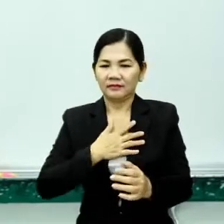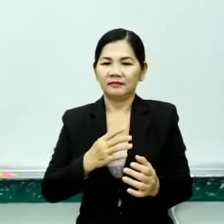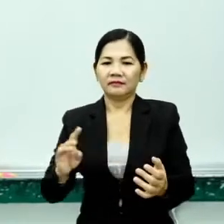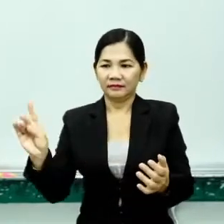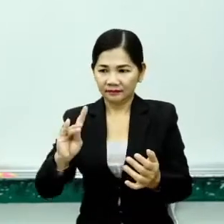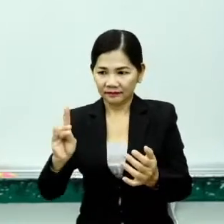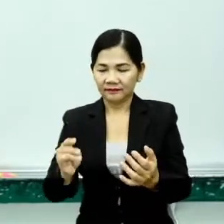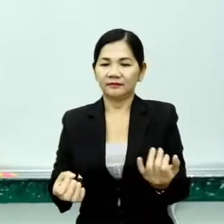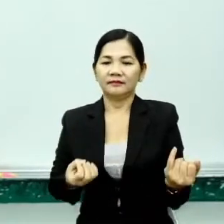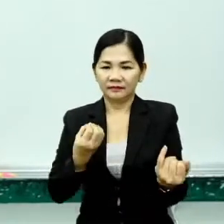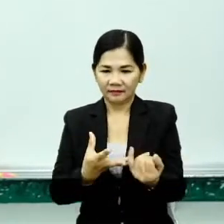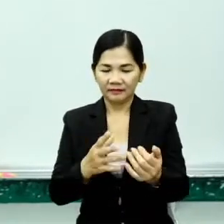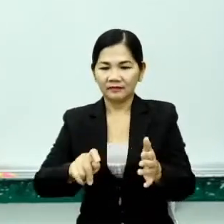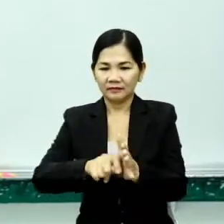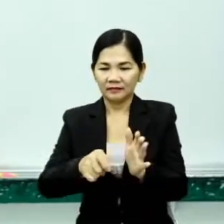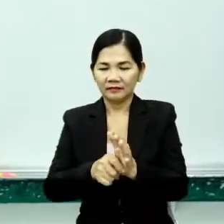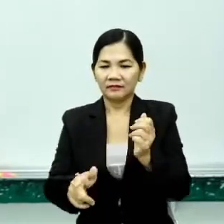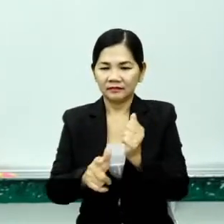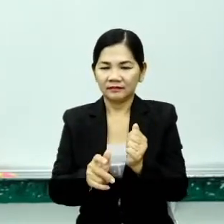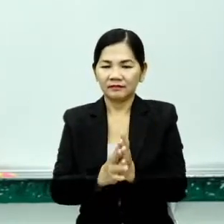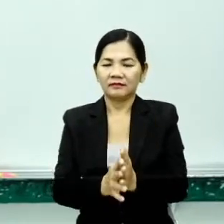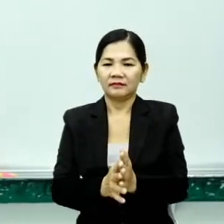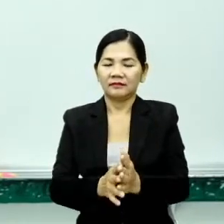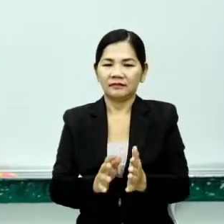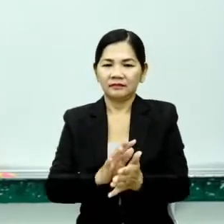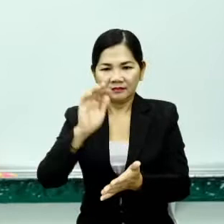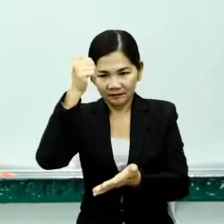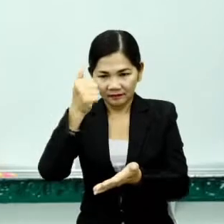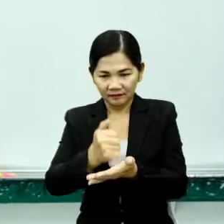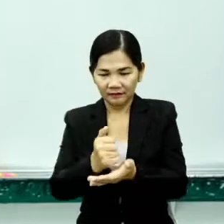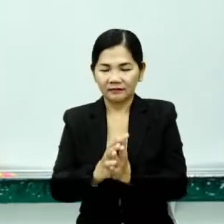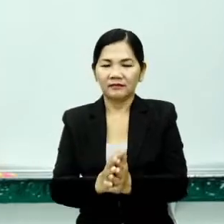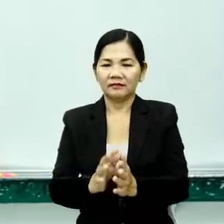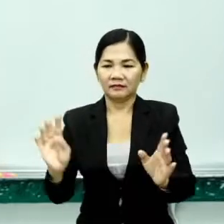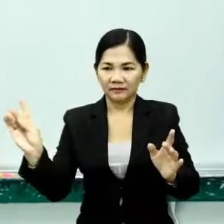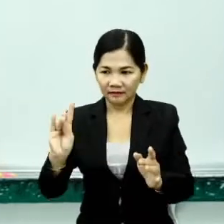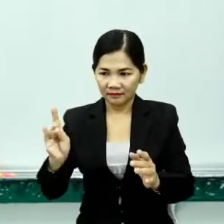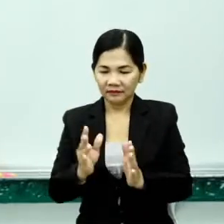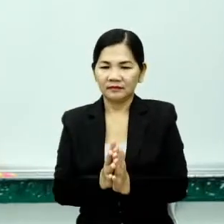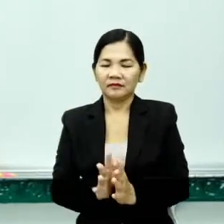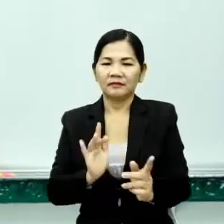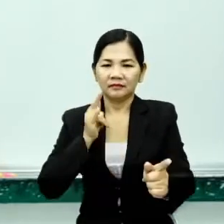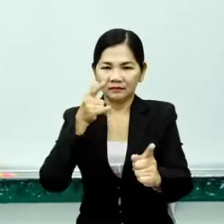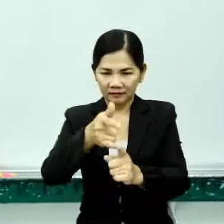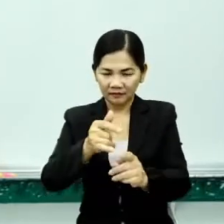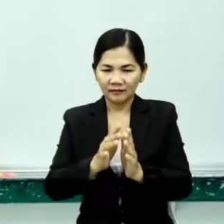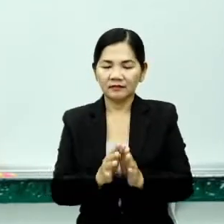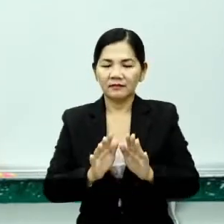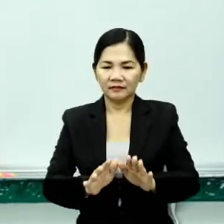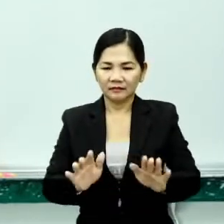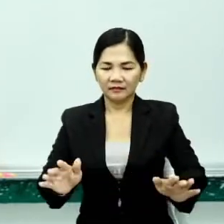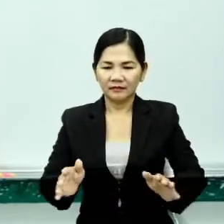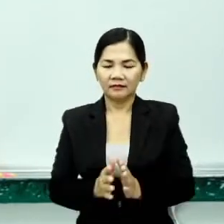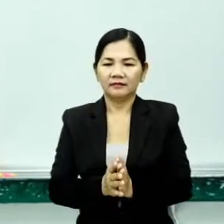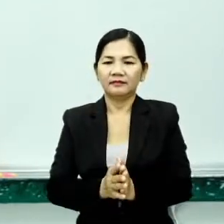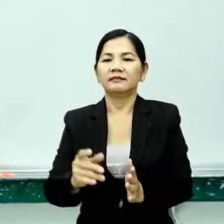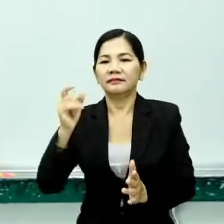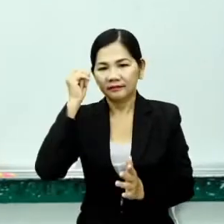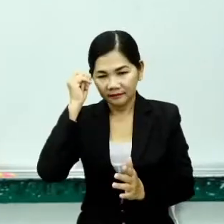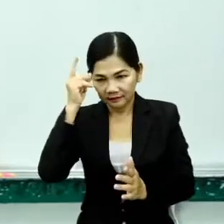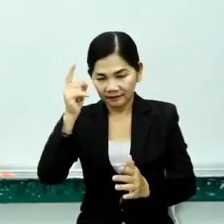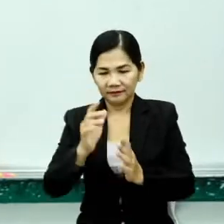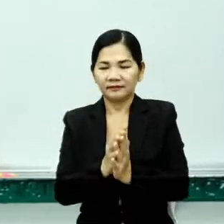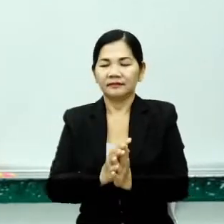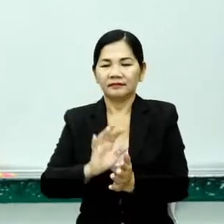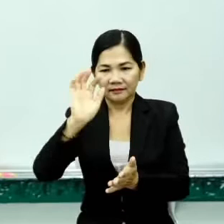chầm. Chà, khlâm xa rốn, pha bà giáo cho rô bác sát. Mê riêng ní, mình cô bấm nón áo con côn, đăng bì pha bà